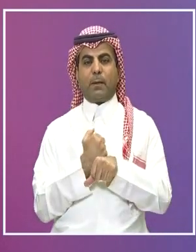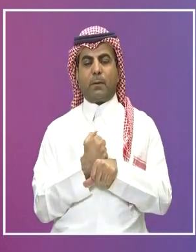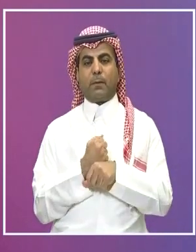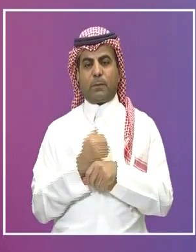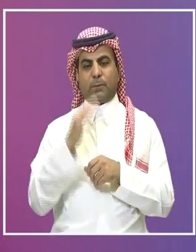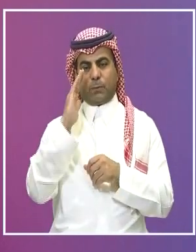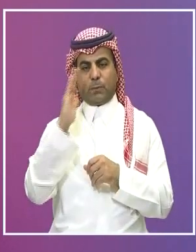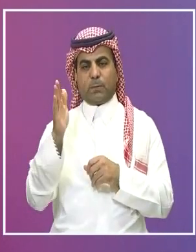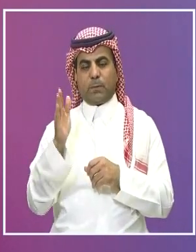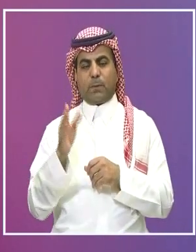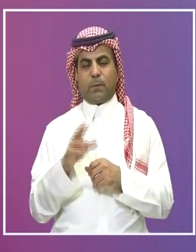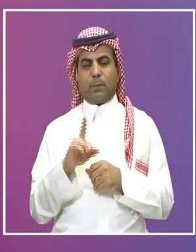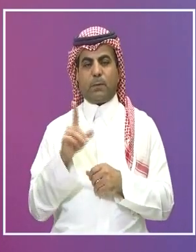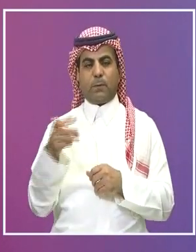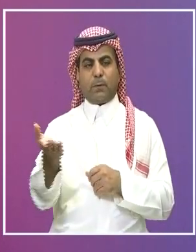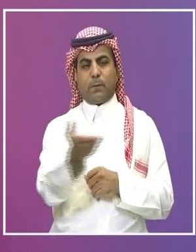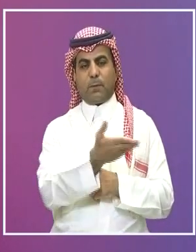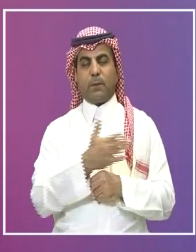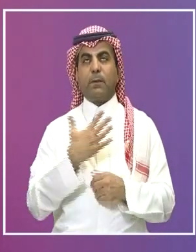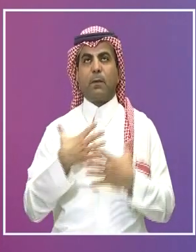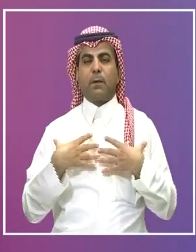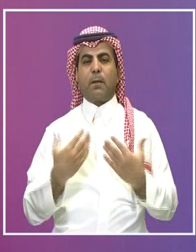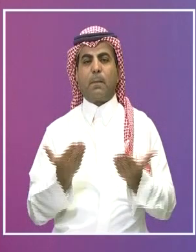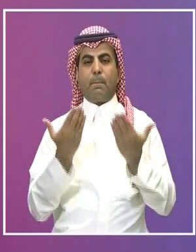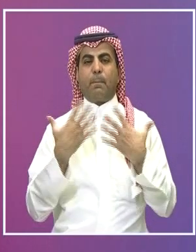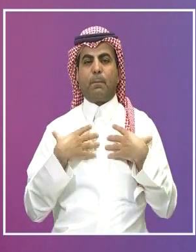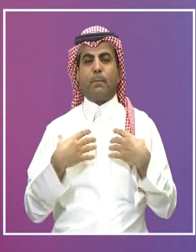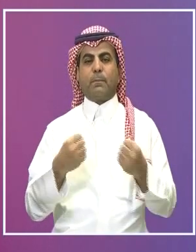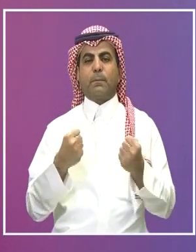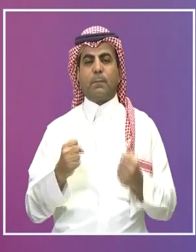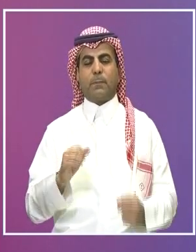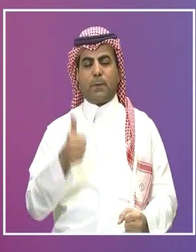والتنمية الاجتماعية. شكرا للمشاهدين، وأمنياتنا للوطن والعالم بالصحة والسلامة.